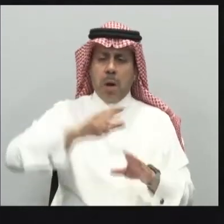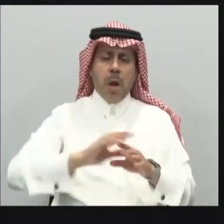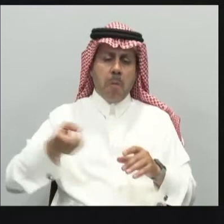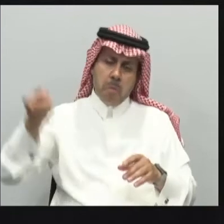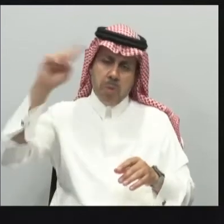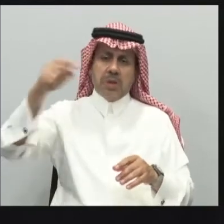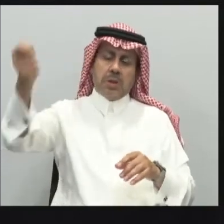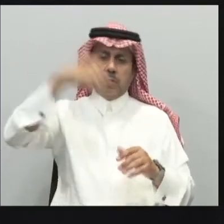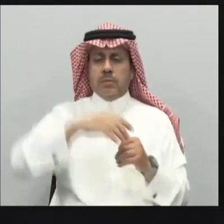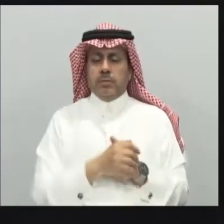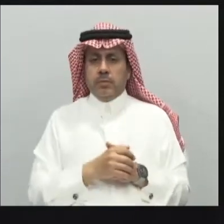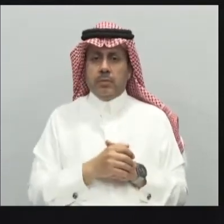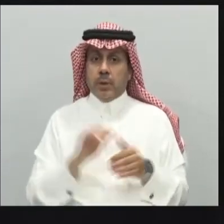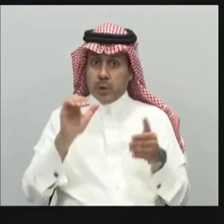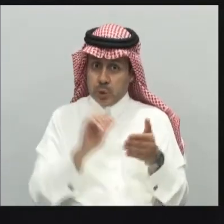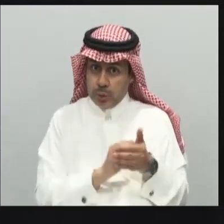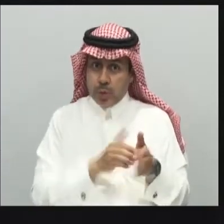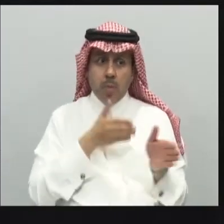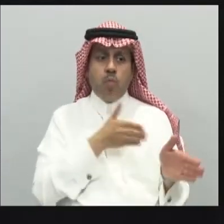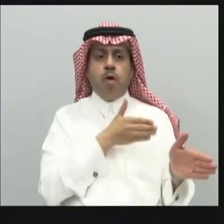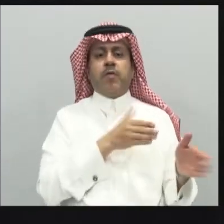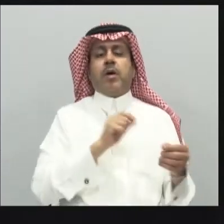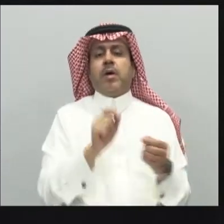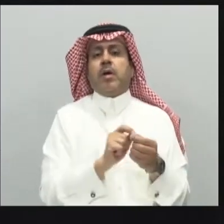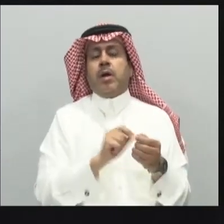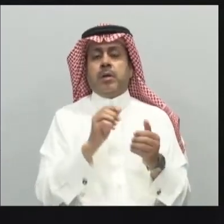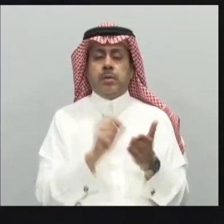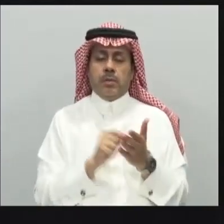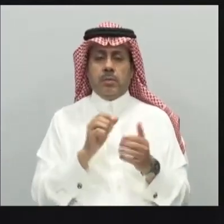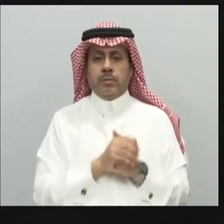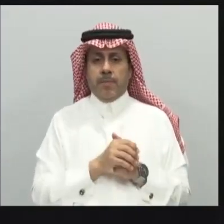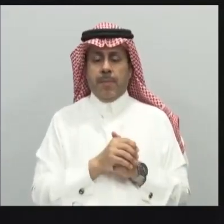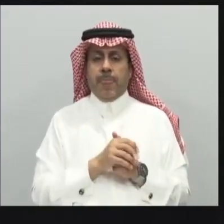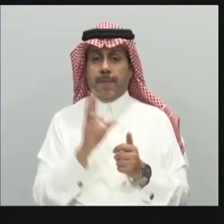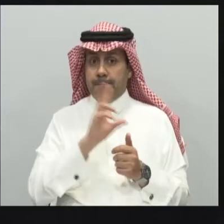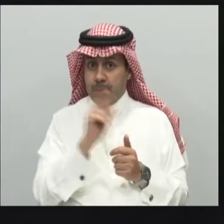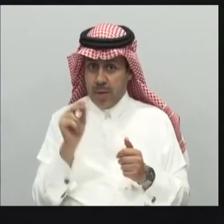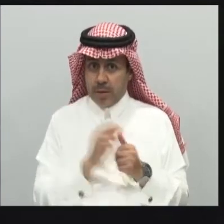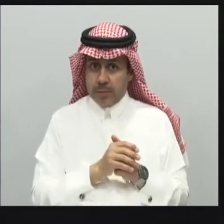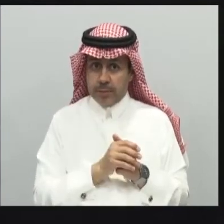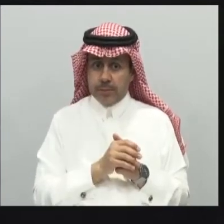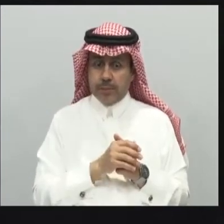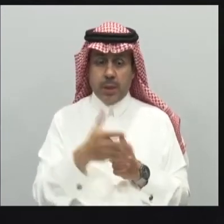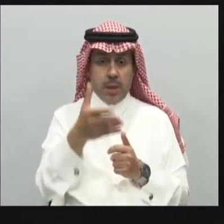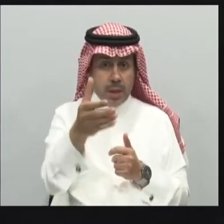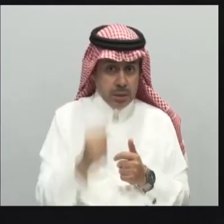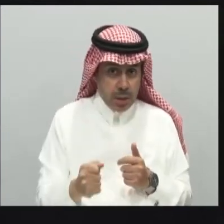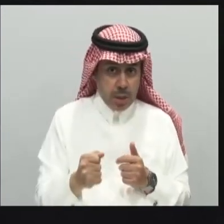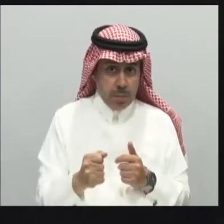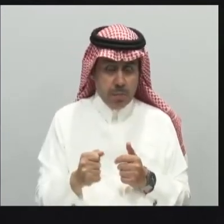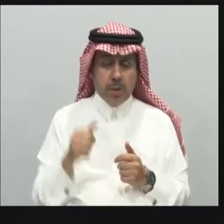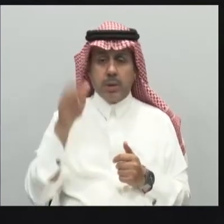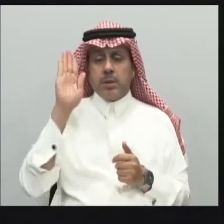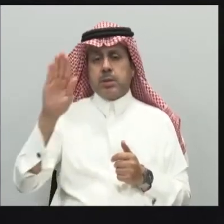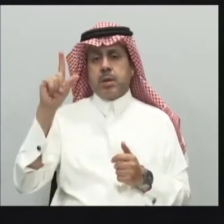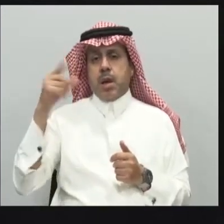فهذا شرط موافق للعقد ناتي مثال اخر عليه مثلا ان يستلم السلعه في تاريخ